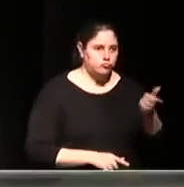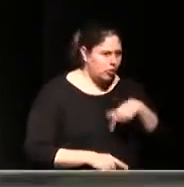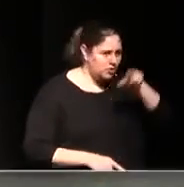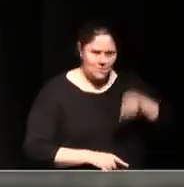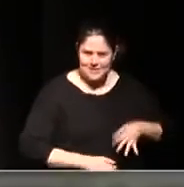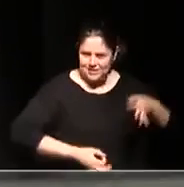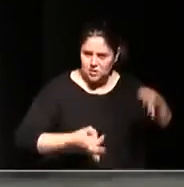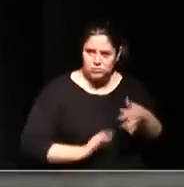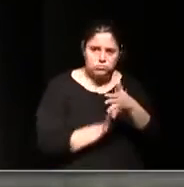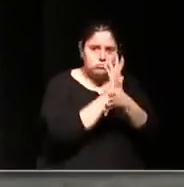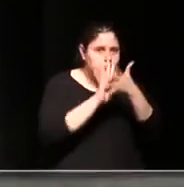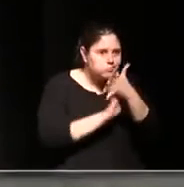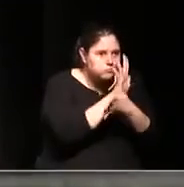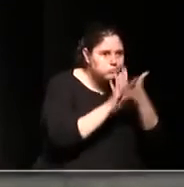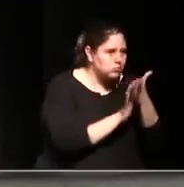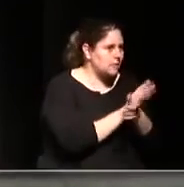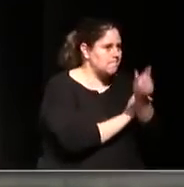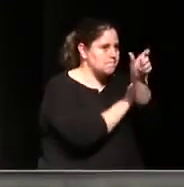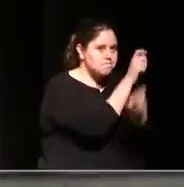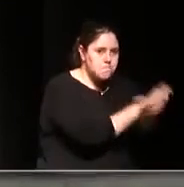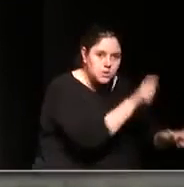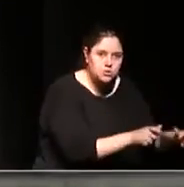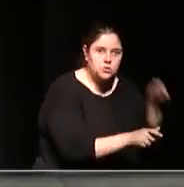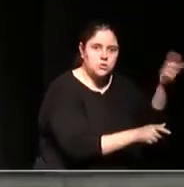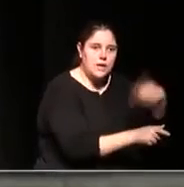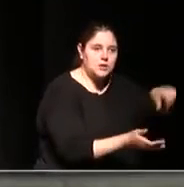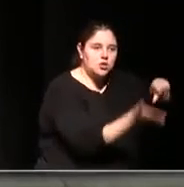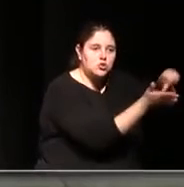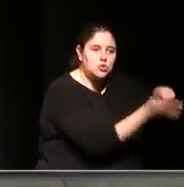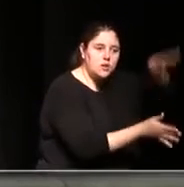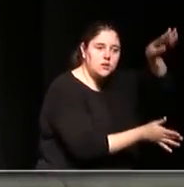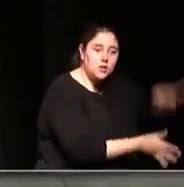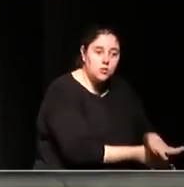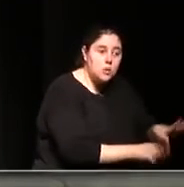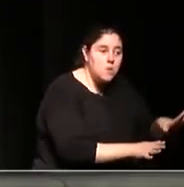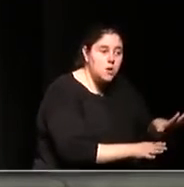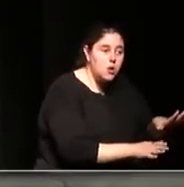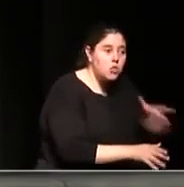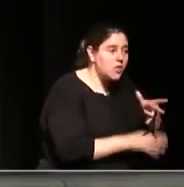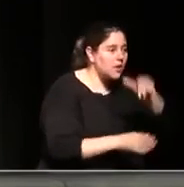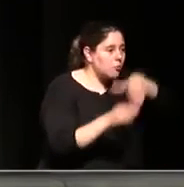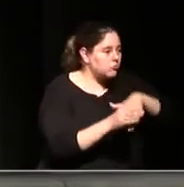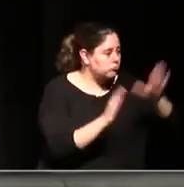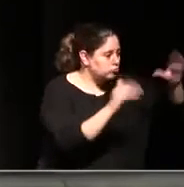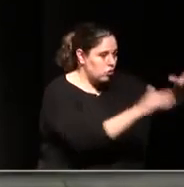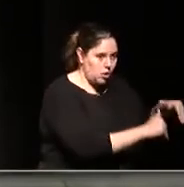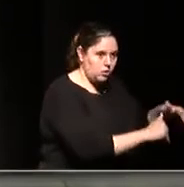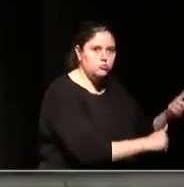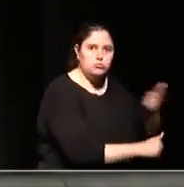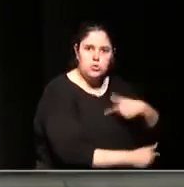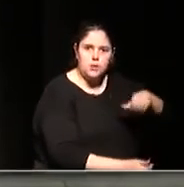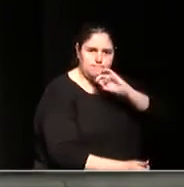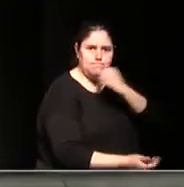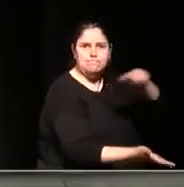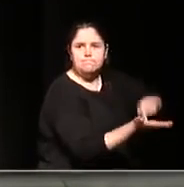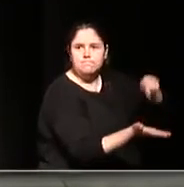segur de tota aquella gent que són ciutadanes i ciutadans de Catalunya i no tenen dret a vot. I nosaltres reclamem que